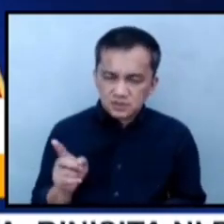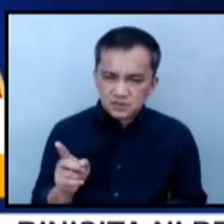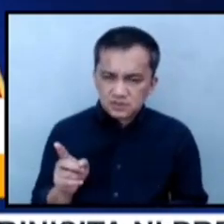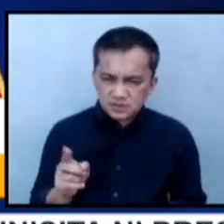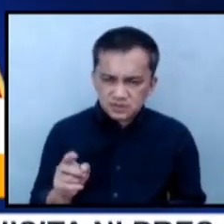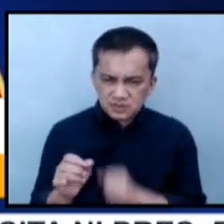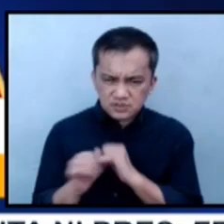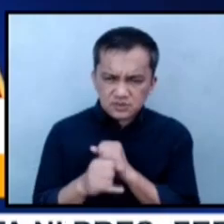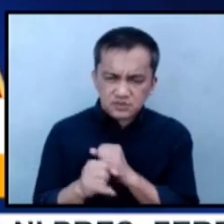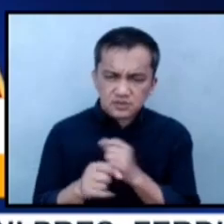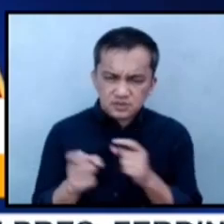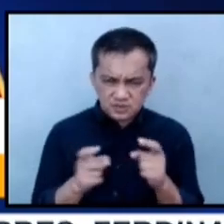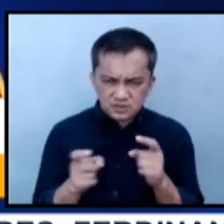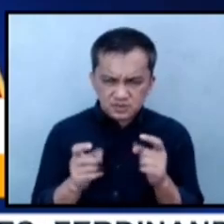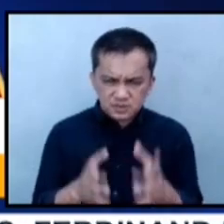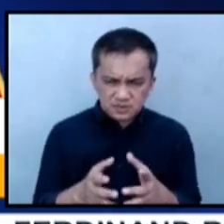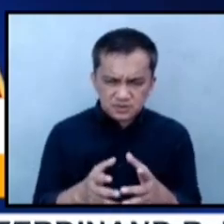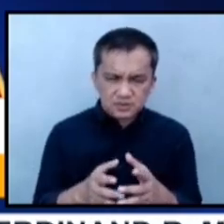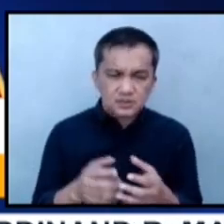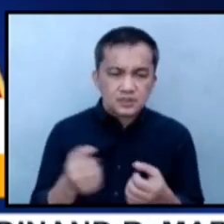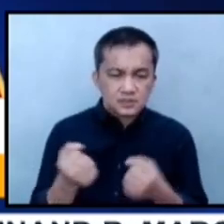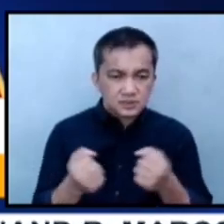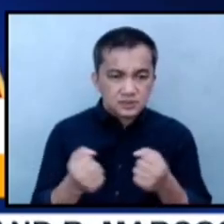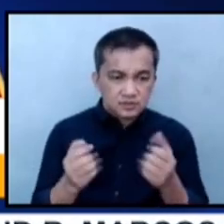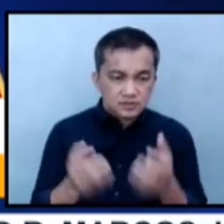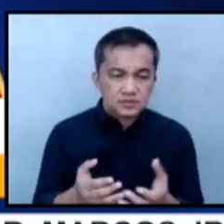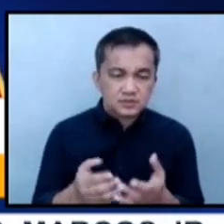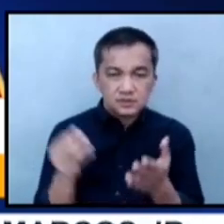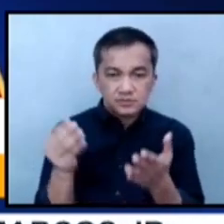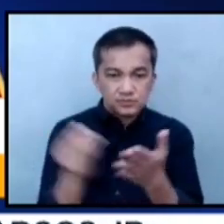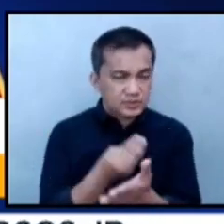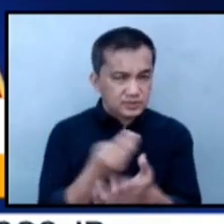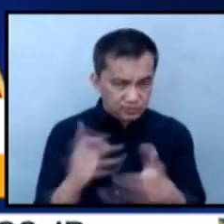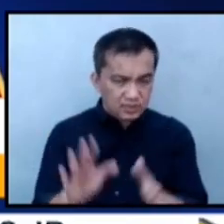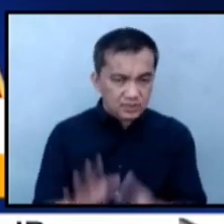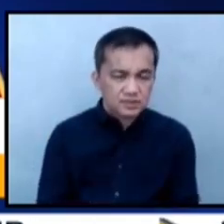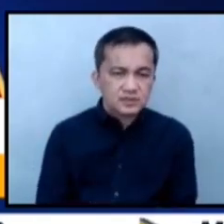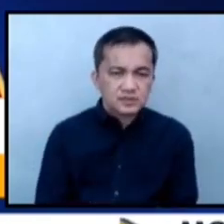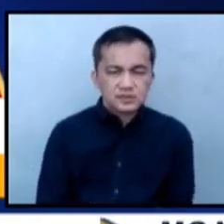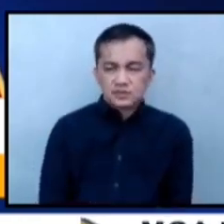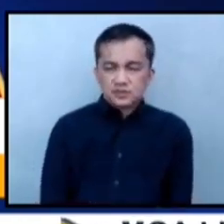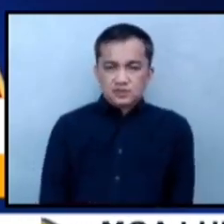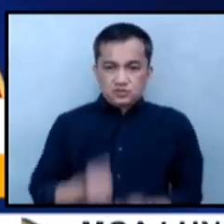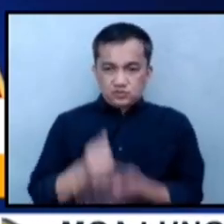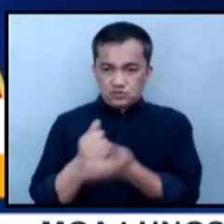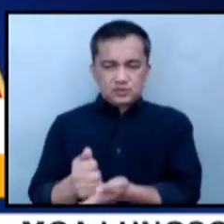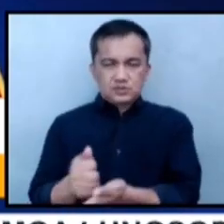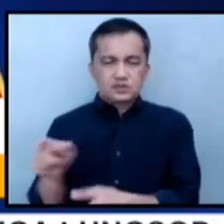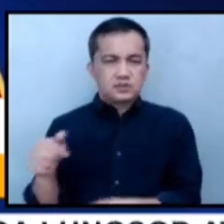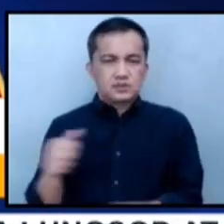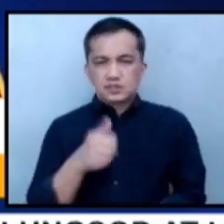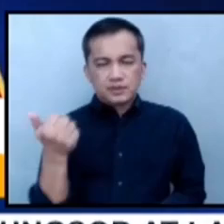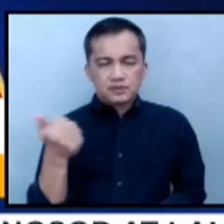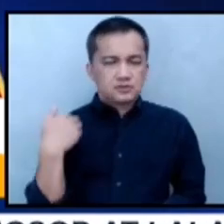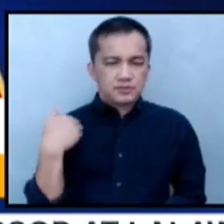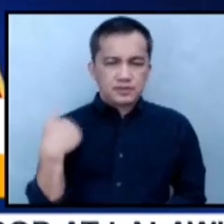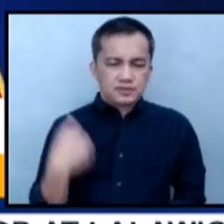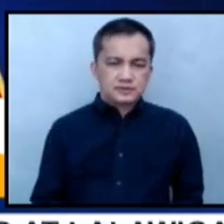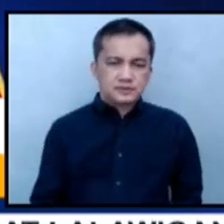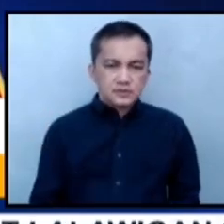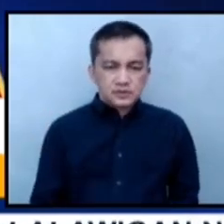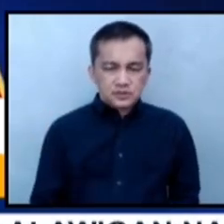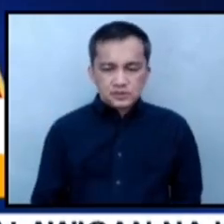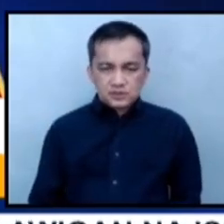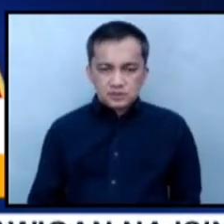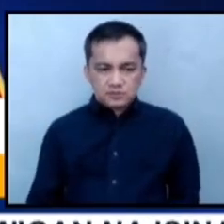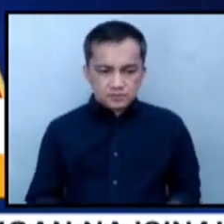operators na chipy drivers na na nagmod naize na tulungan na lang natin yung mga ibang hindi pa nagmo-model bigyan natin sila solusyon